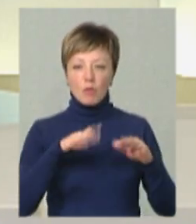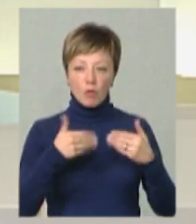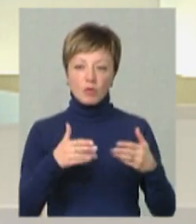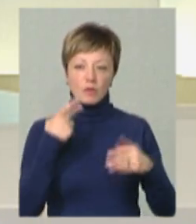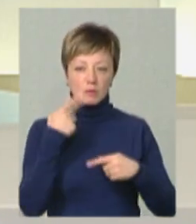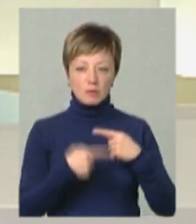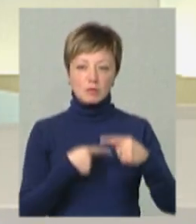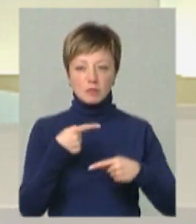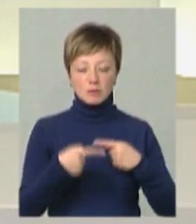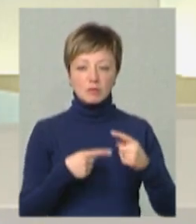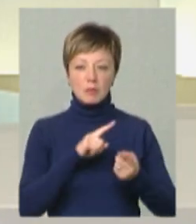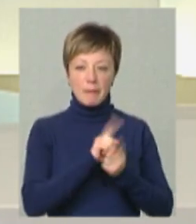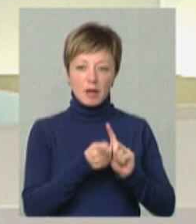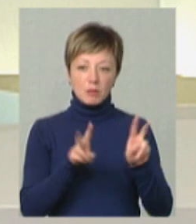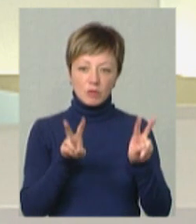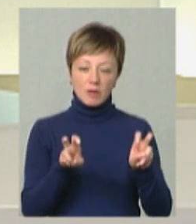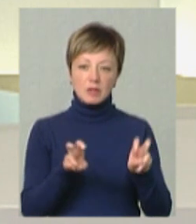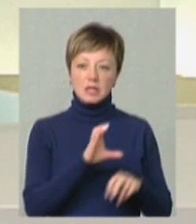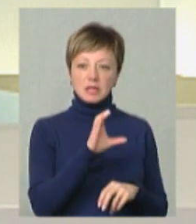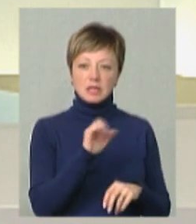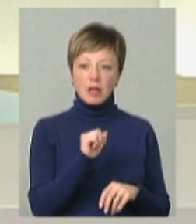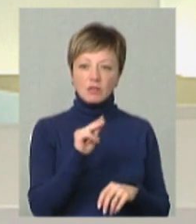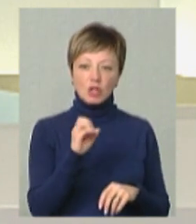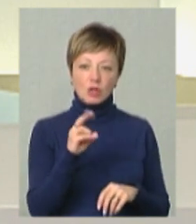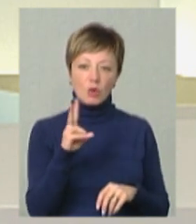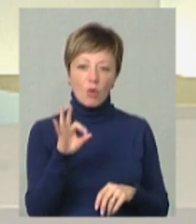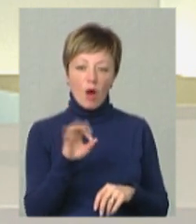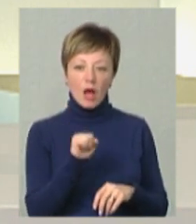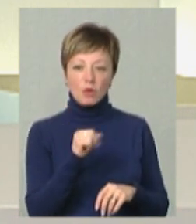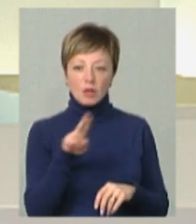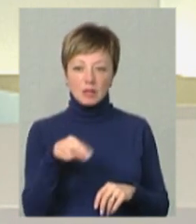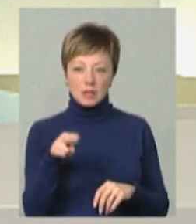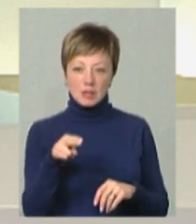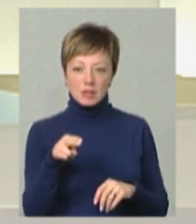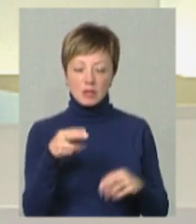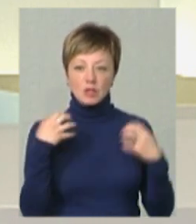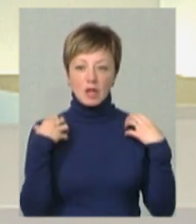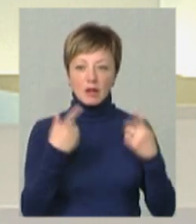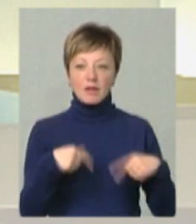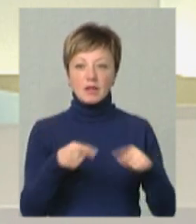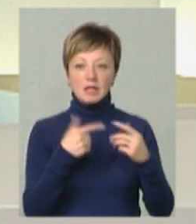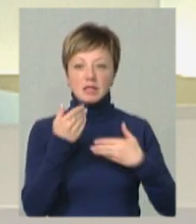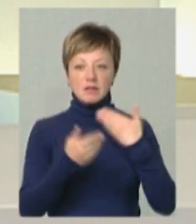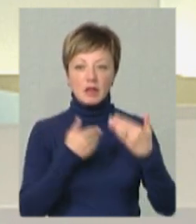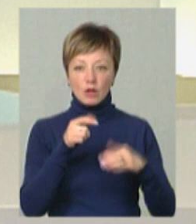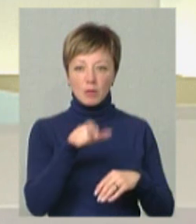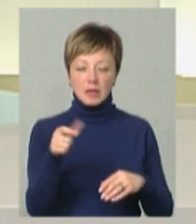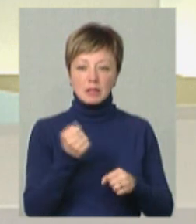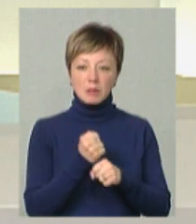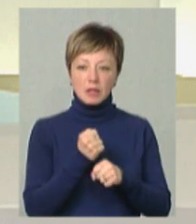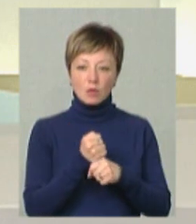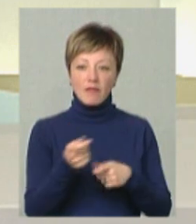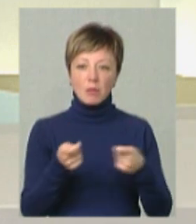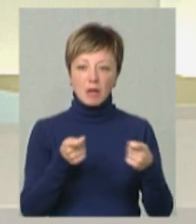весь час перейменувати ці вулиці. Це Савченко Анатолій Денисович, на той час начальник відділу звернень громадян, зараз працює в